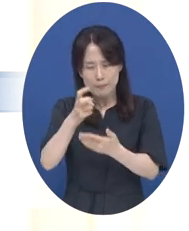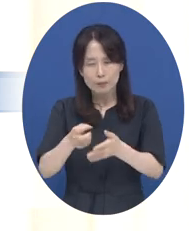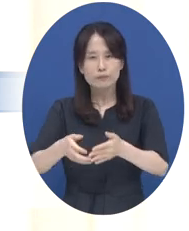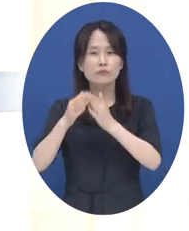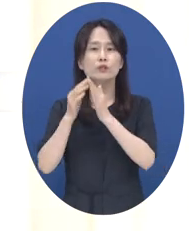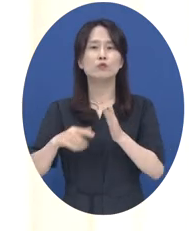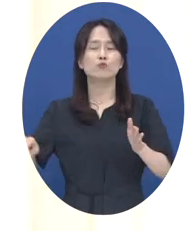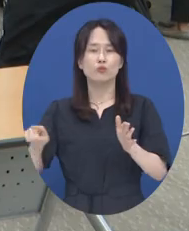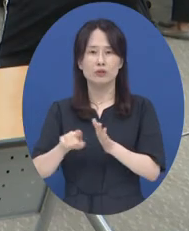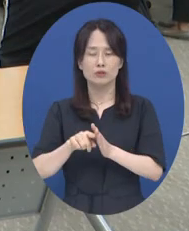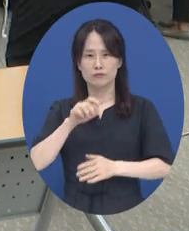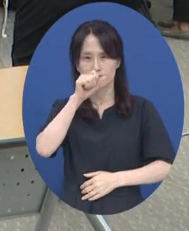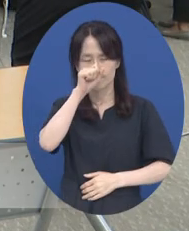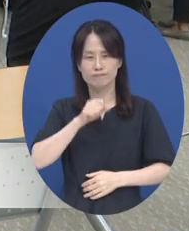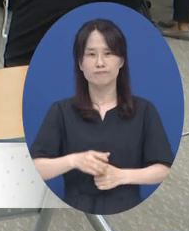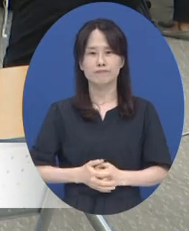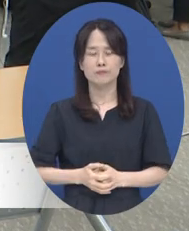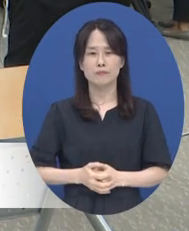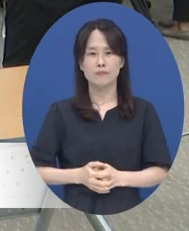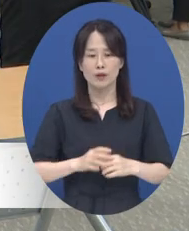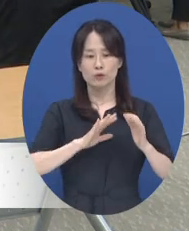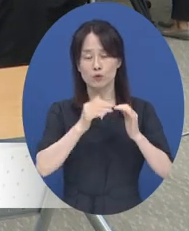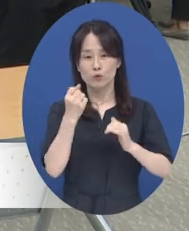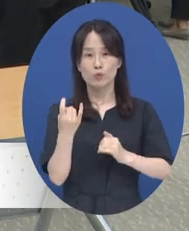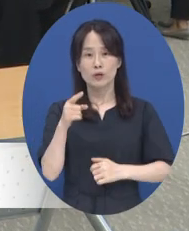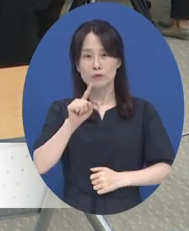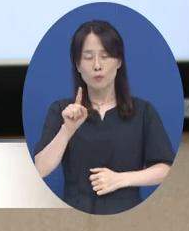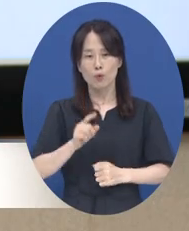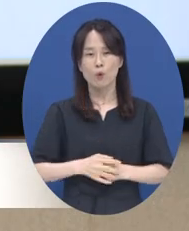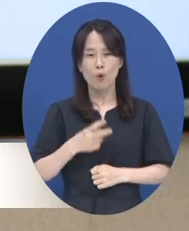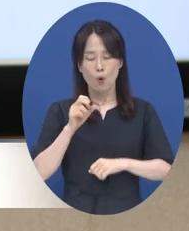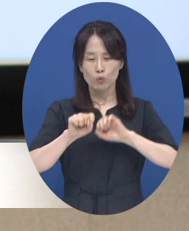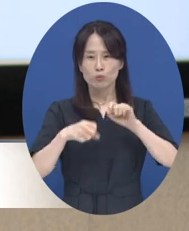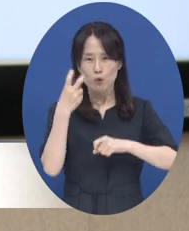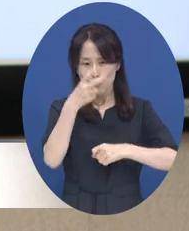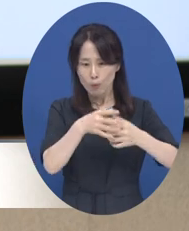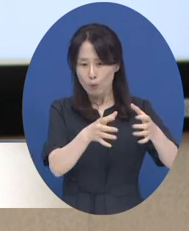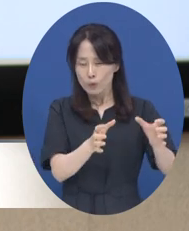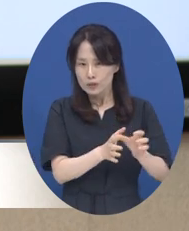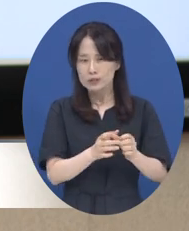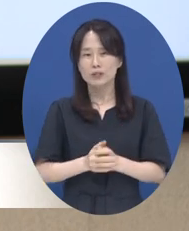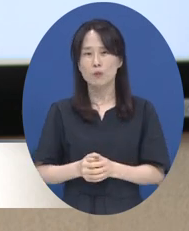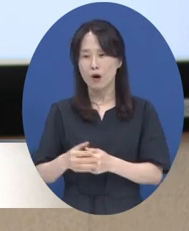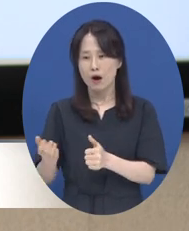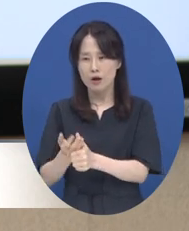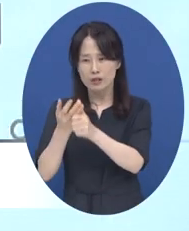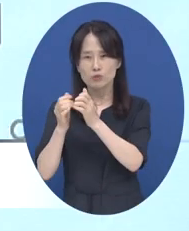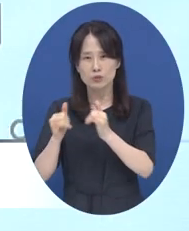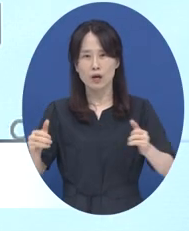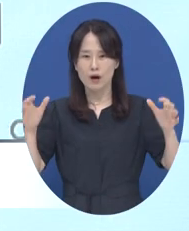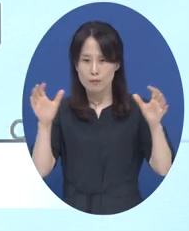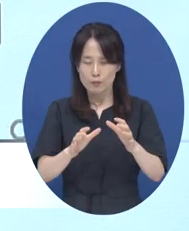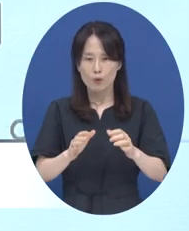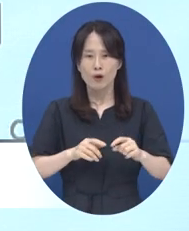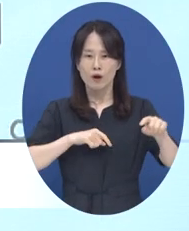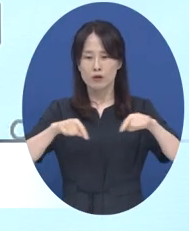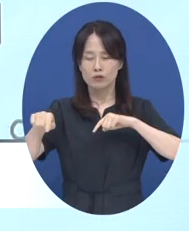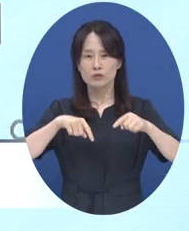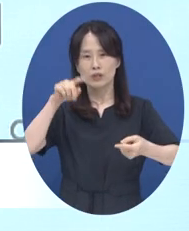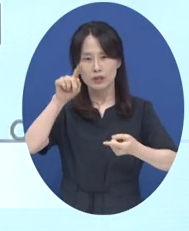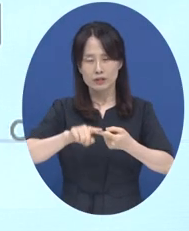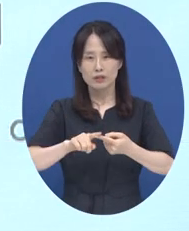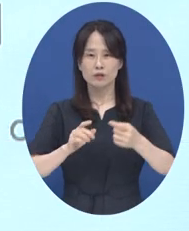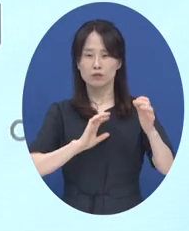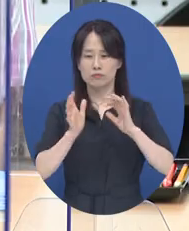가 되는 합니다 토론의 선 동물보호단체 와 생산자 단체가 한자리에 모여 정책 방향을 잡기 위한 공론의 장이